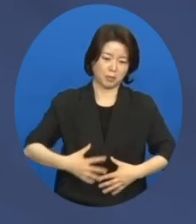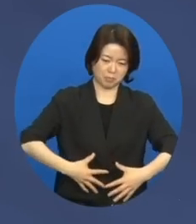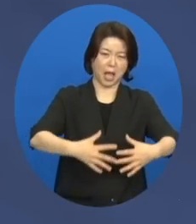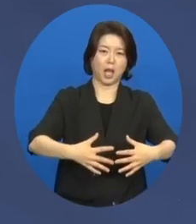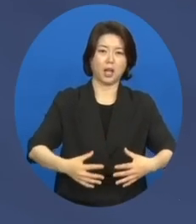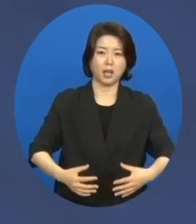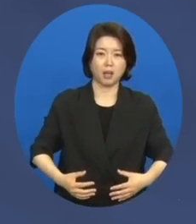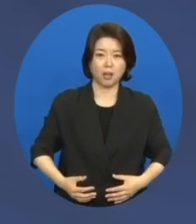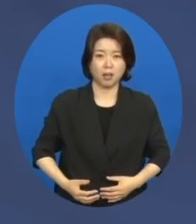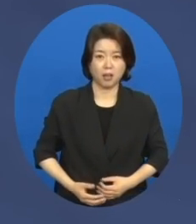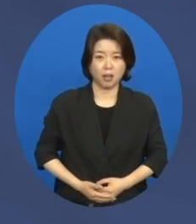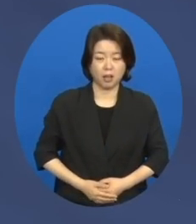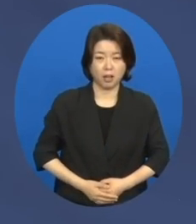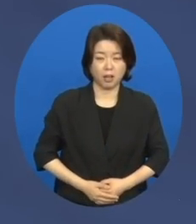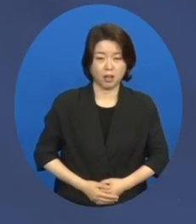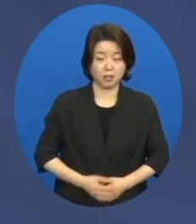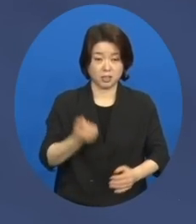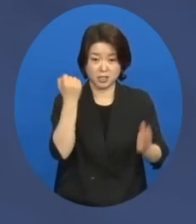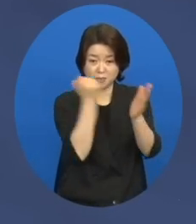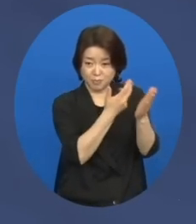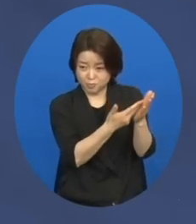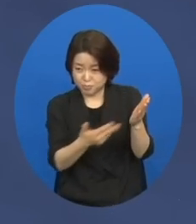피 묻은 십자가의 복음을